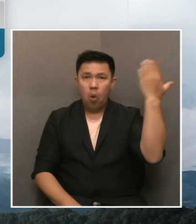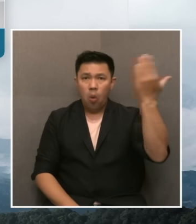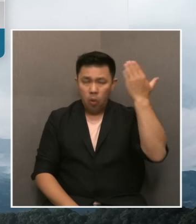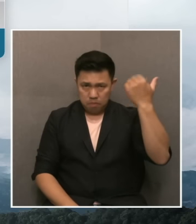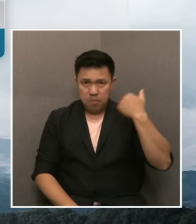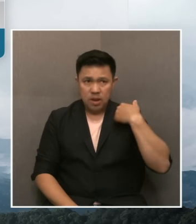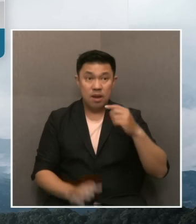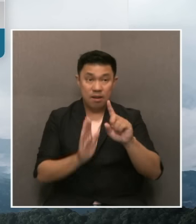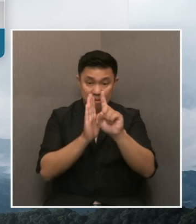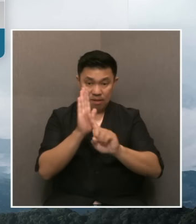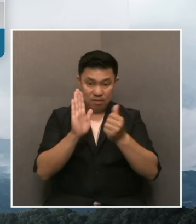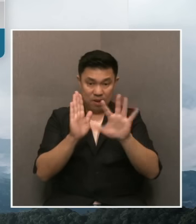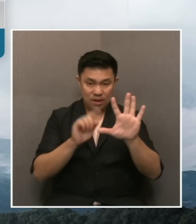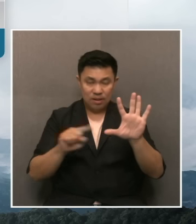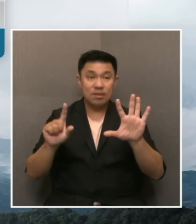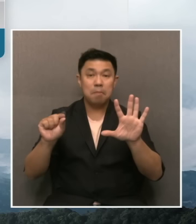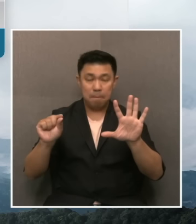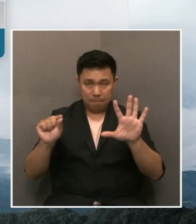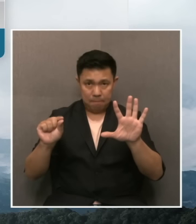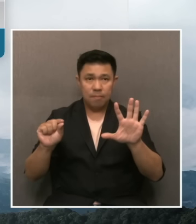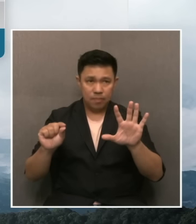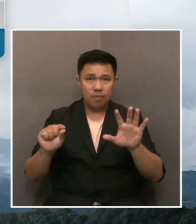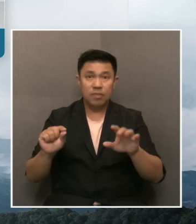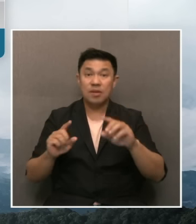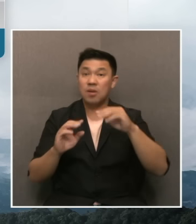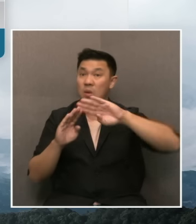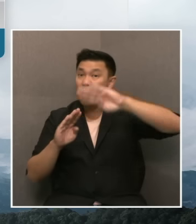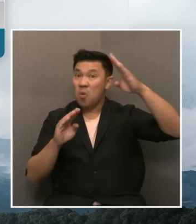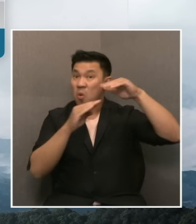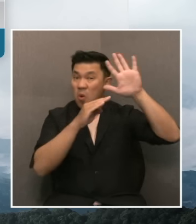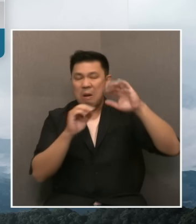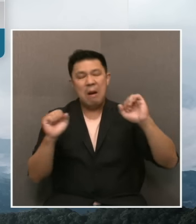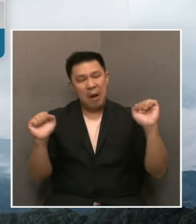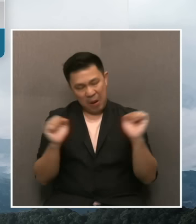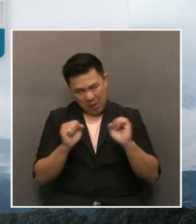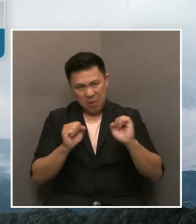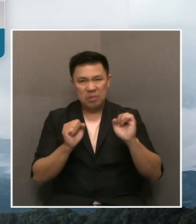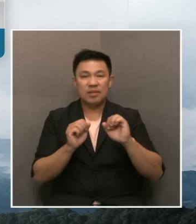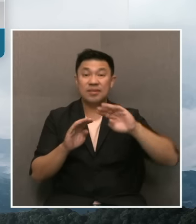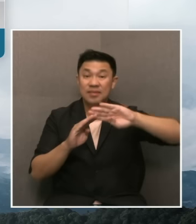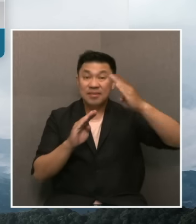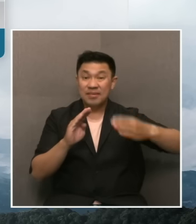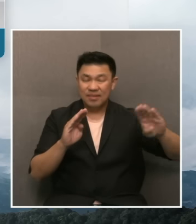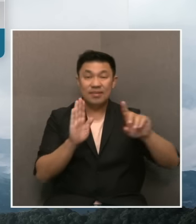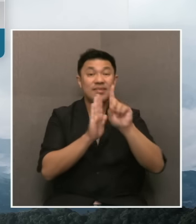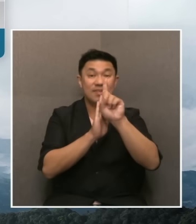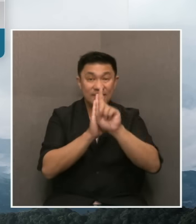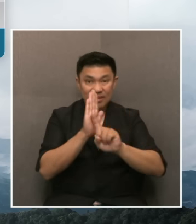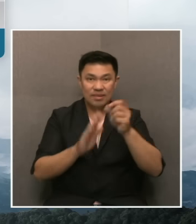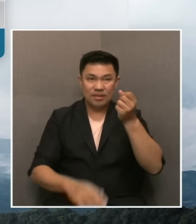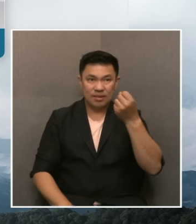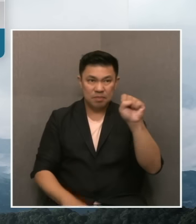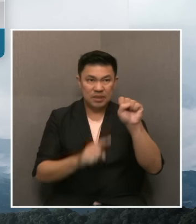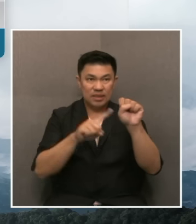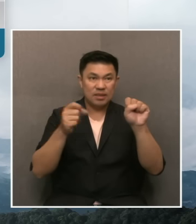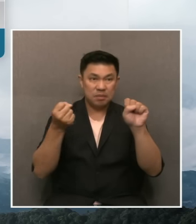ต่าสด 15 ถึ 20 องภาเซลเซีสบริเวยณยอดภูากาศหนาวอุ ภาพูมต่าสุด 10 ถึ 14 องภาเซเซีสภาค